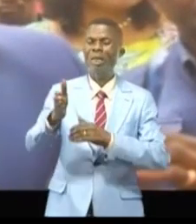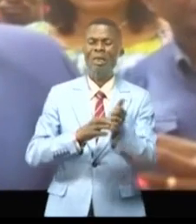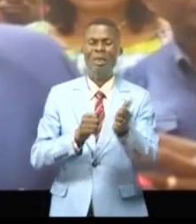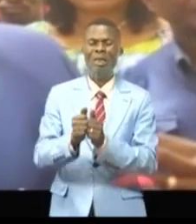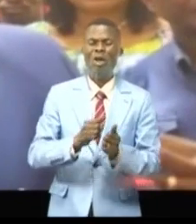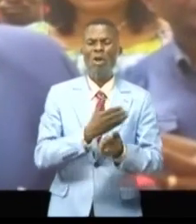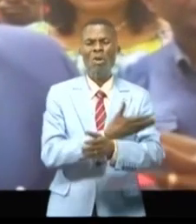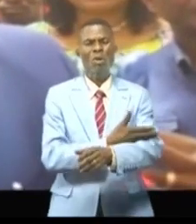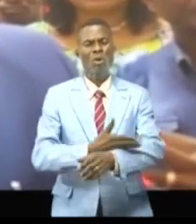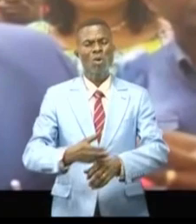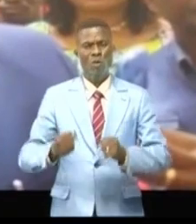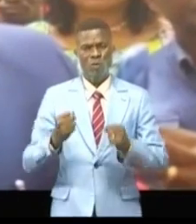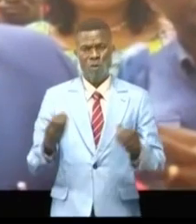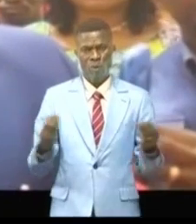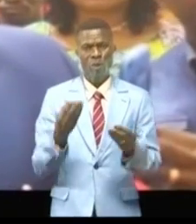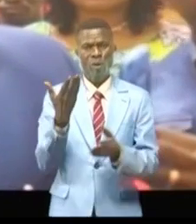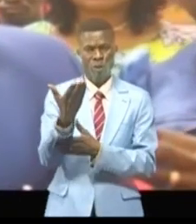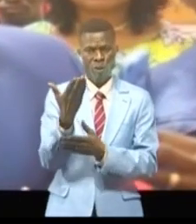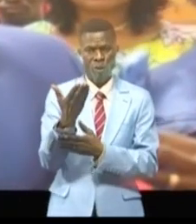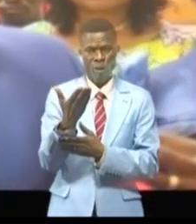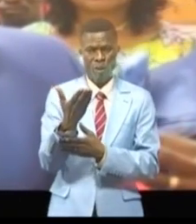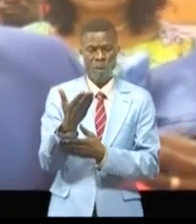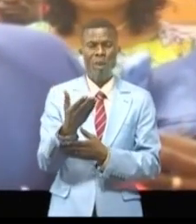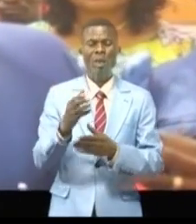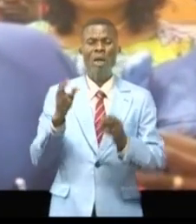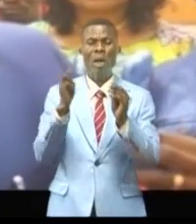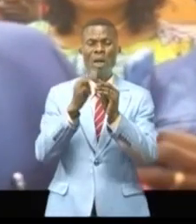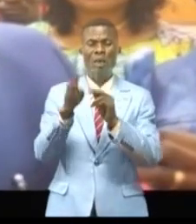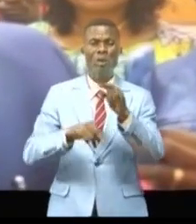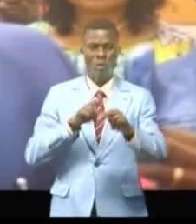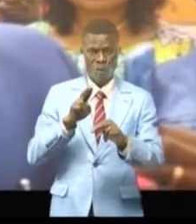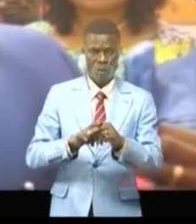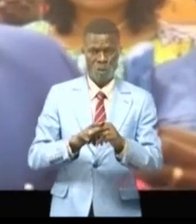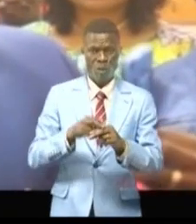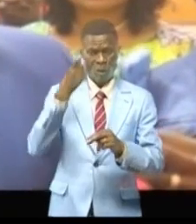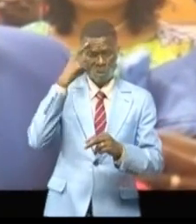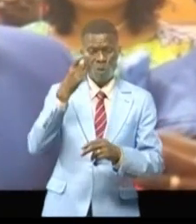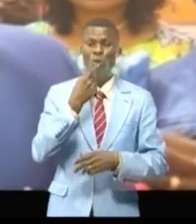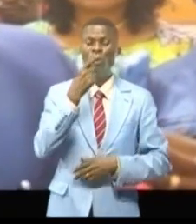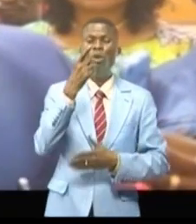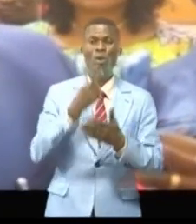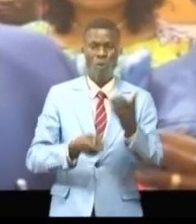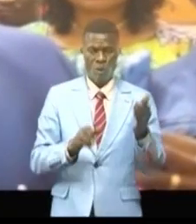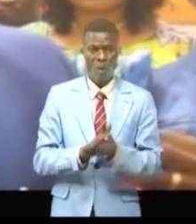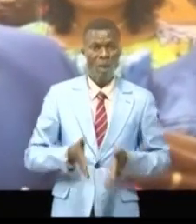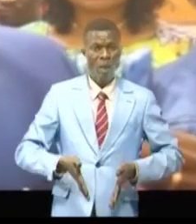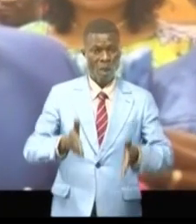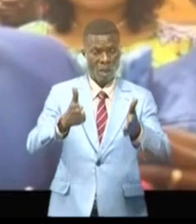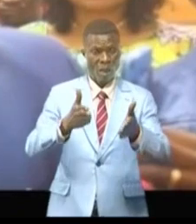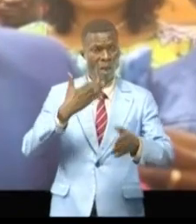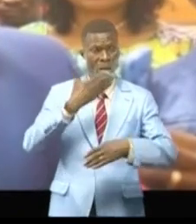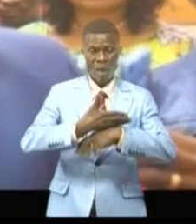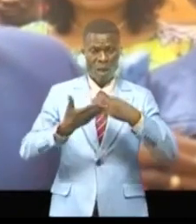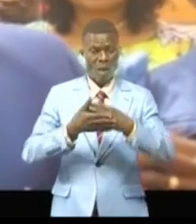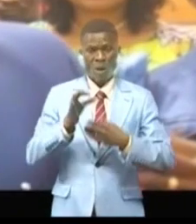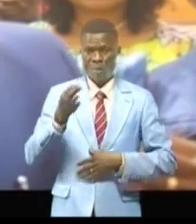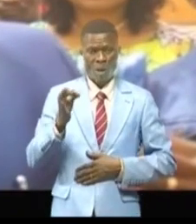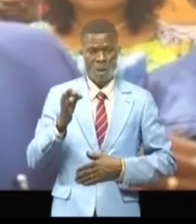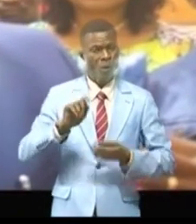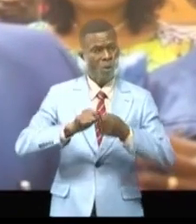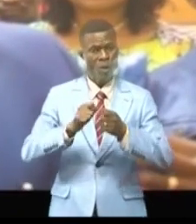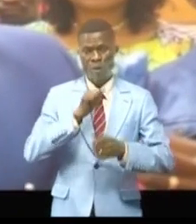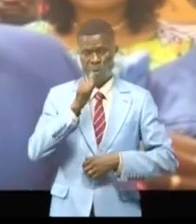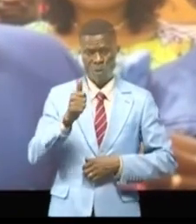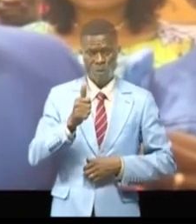terrible. C'est ainsi que nous venons d'organiser l'ensemble. Pour dire ceci, si cette route-là n'est pas arrangée,